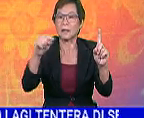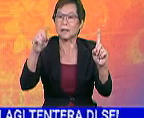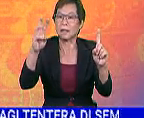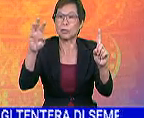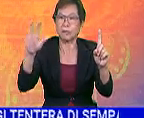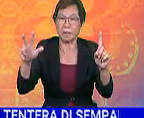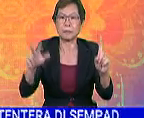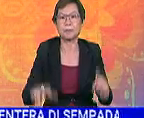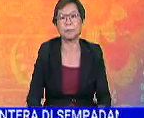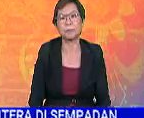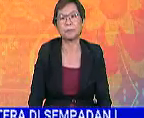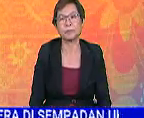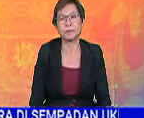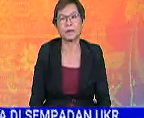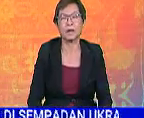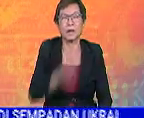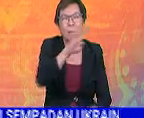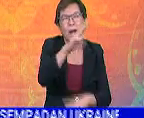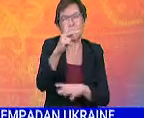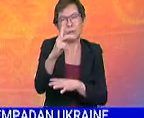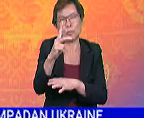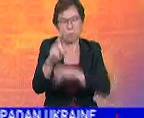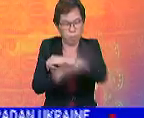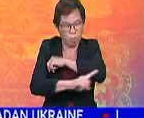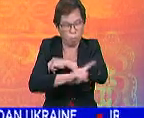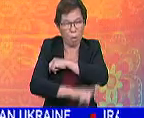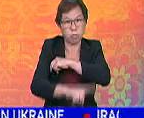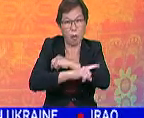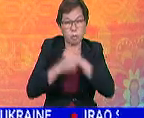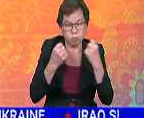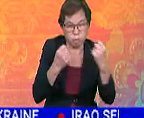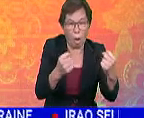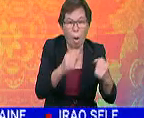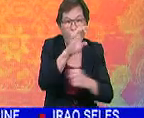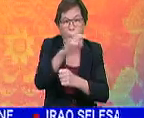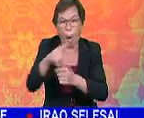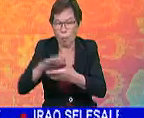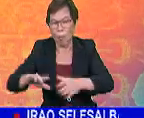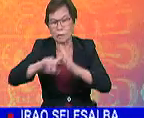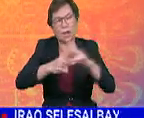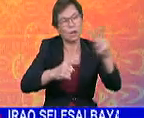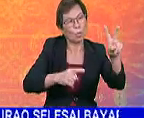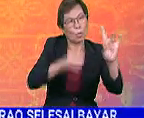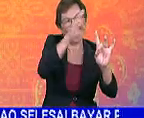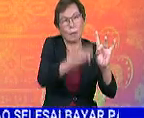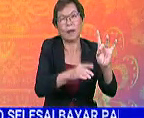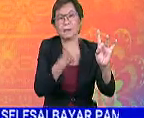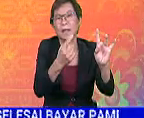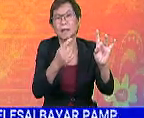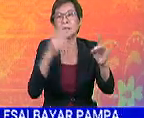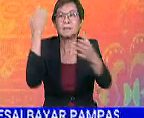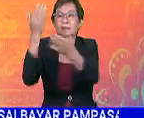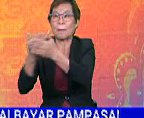195963 lebih 2000 Saman trafik dikeluarkan sepanjang op selamat bermula 28 Januari hingga Ahad lalu di